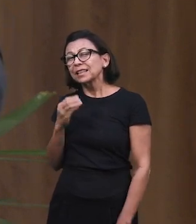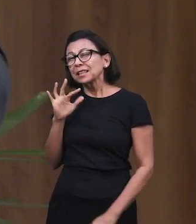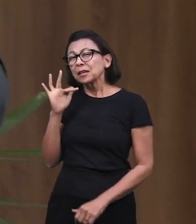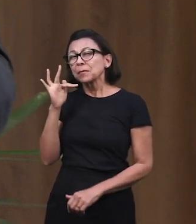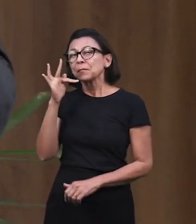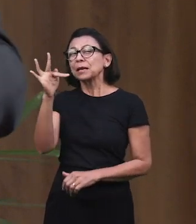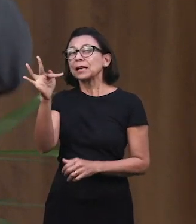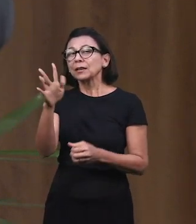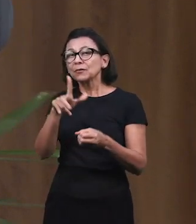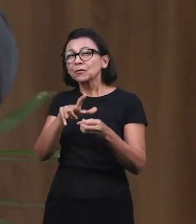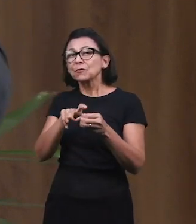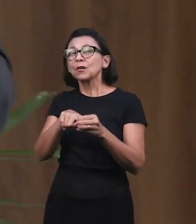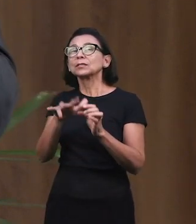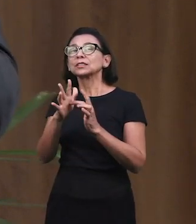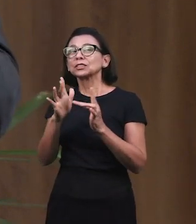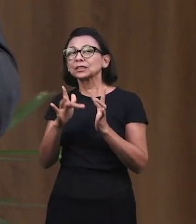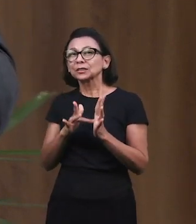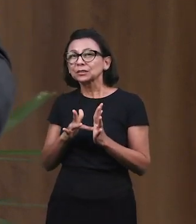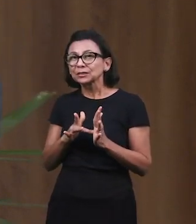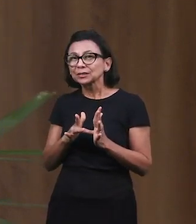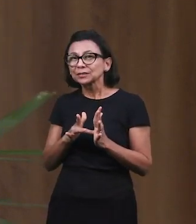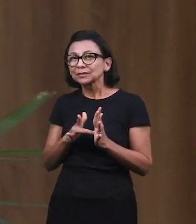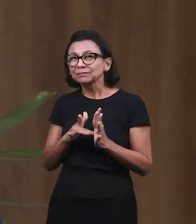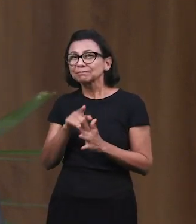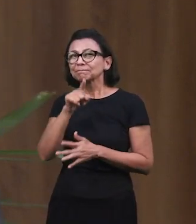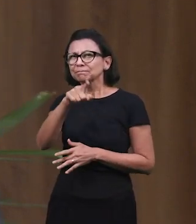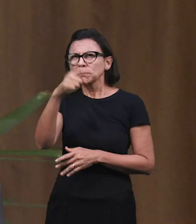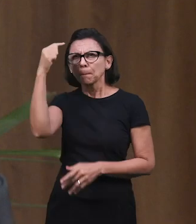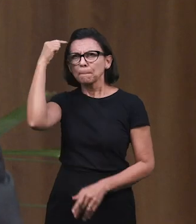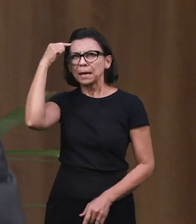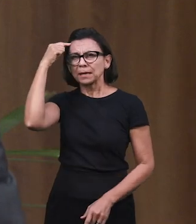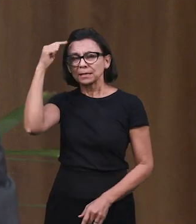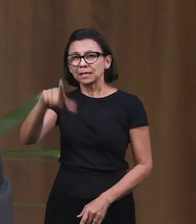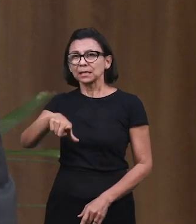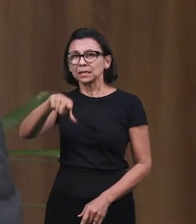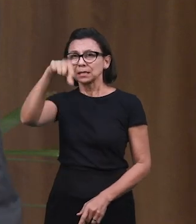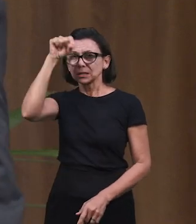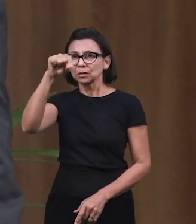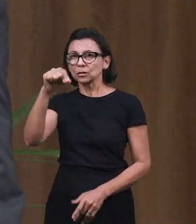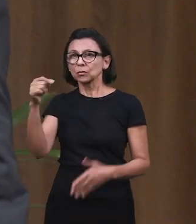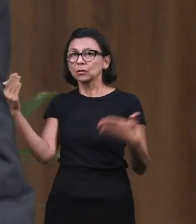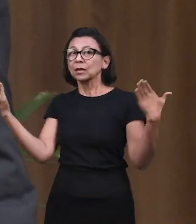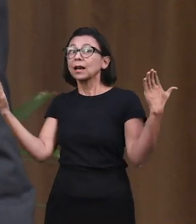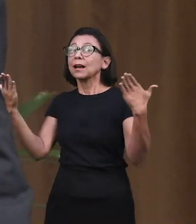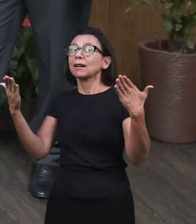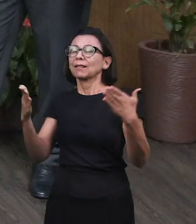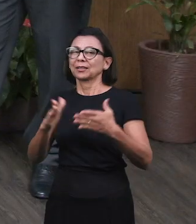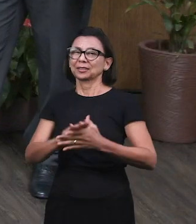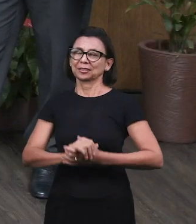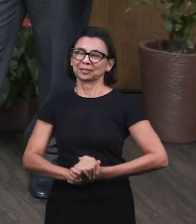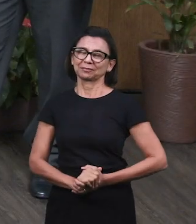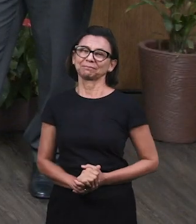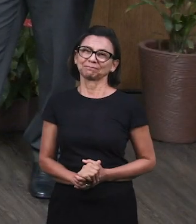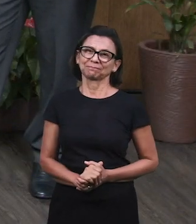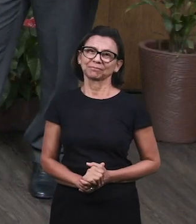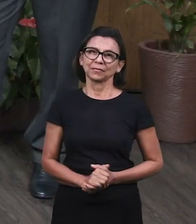cela. Prenez une décision devant Dieu, car le seul moyen d'avoir l'éternité avec Dieu, selon